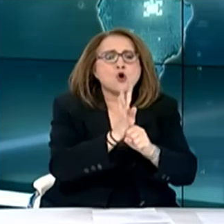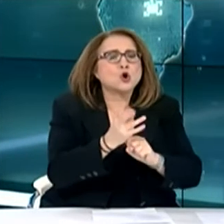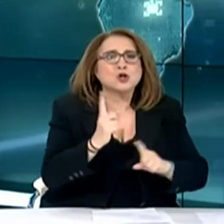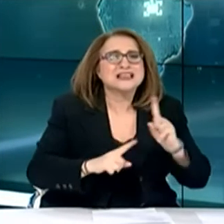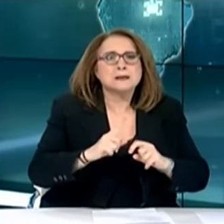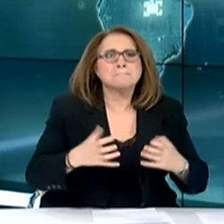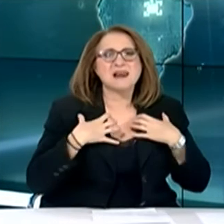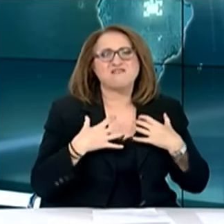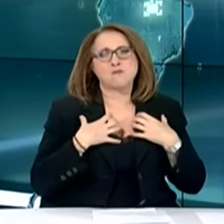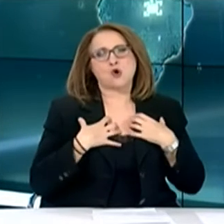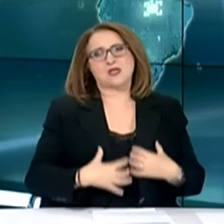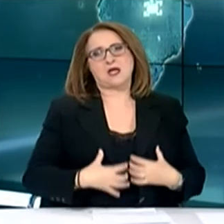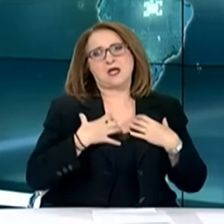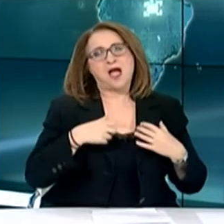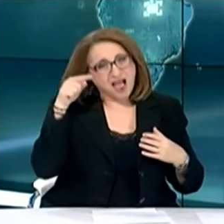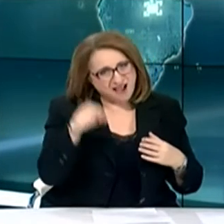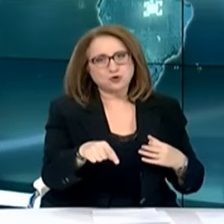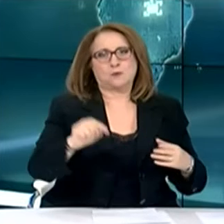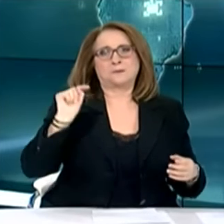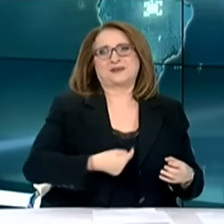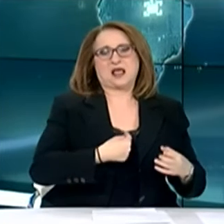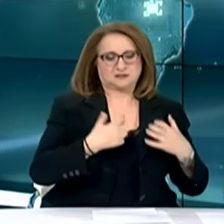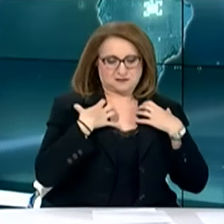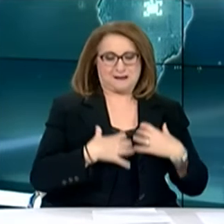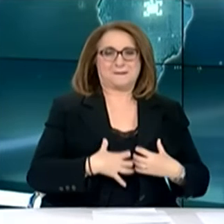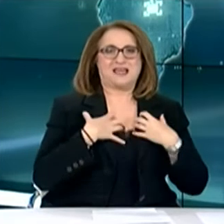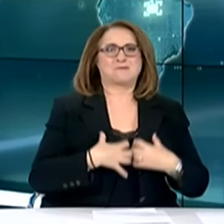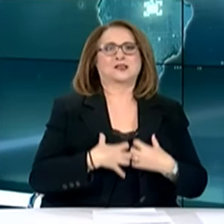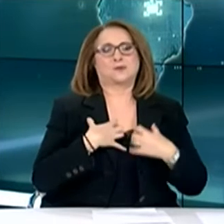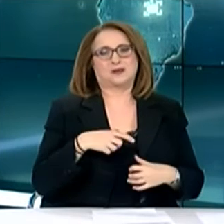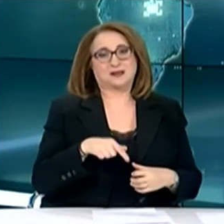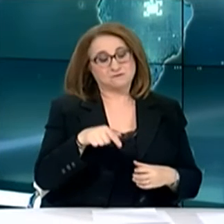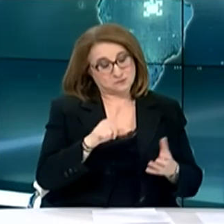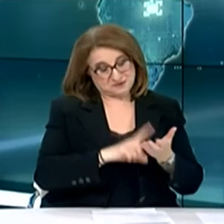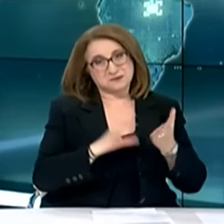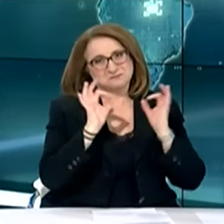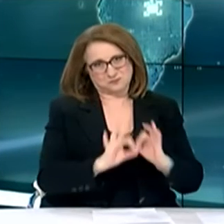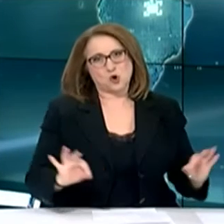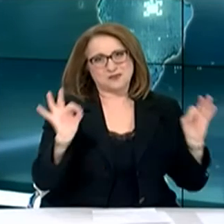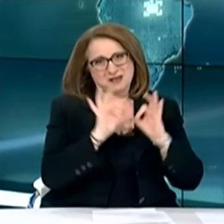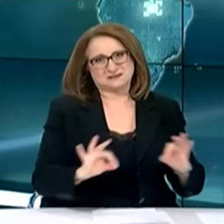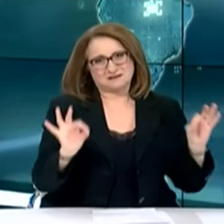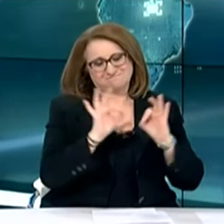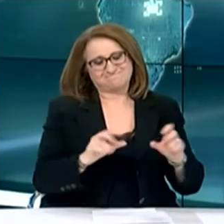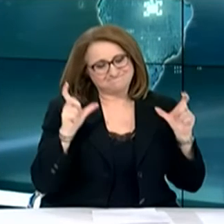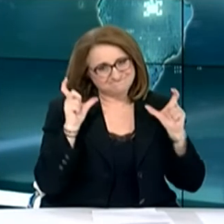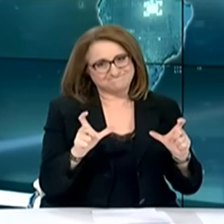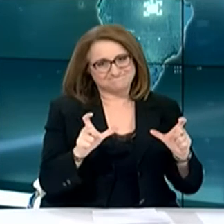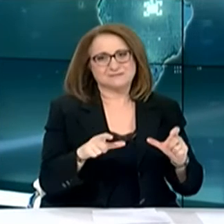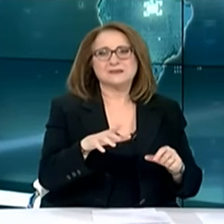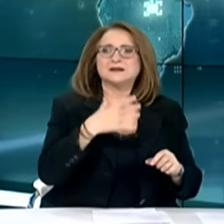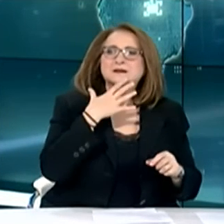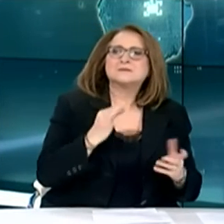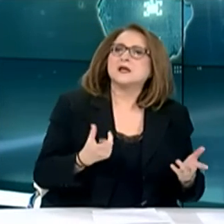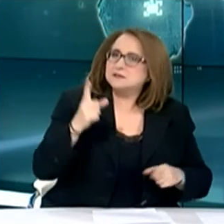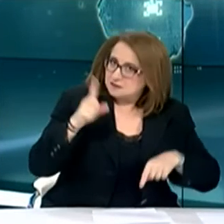και θα πρέπει να έχουμε μια επαγρύπνηση και μια αυξημένη ετοιμότητα να αντιμετωπίσουμε αυτή την πνευμονία, η οποία ενδεχομένως μία στα χίλια θα αφορά